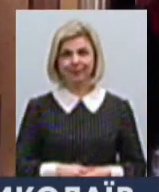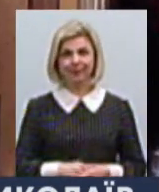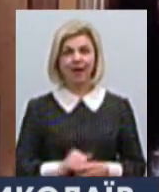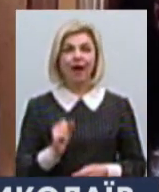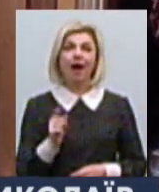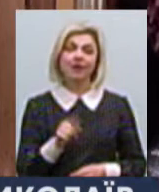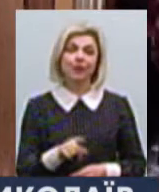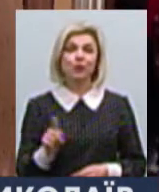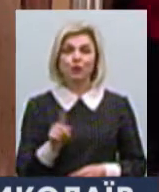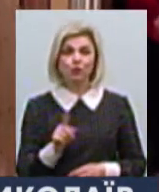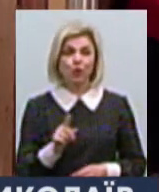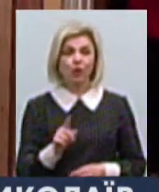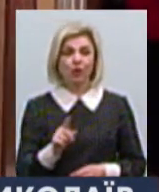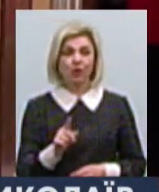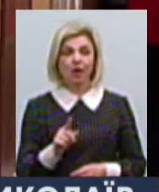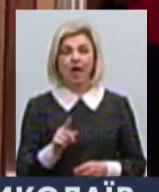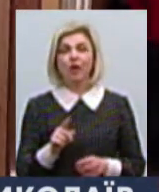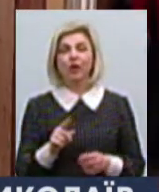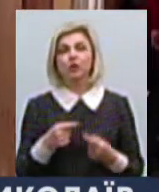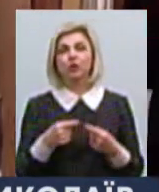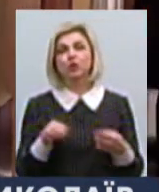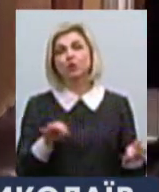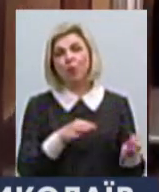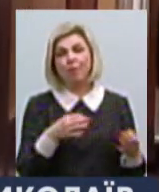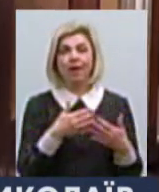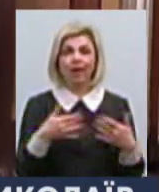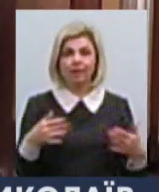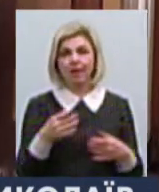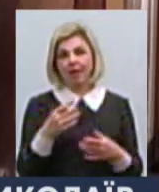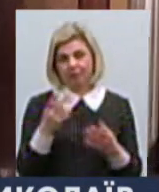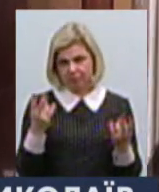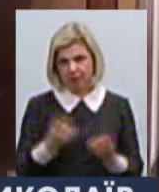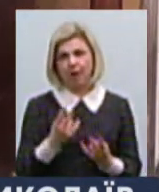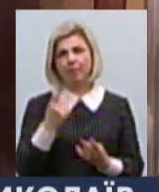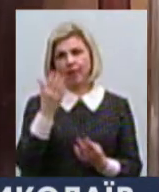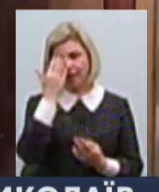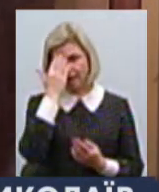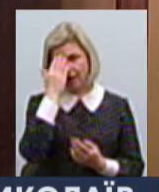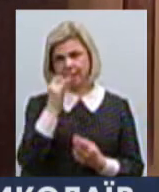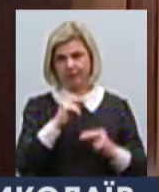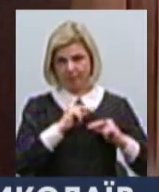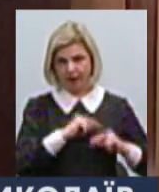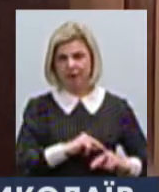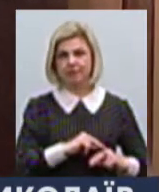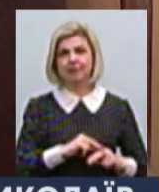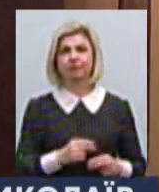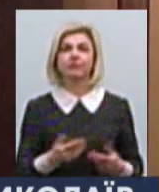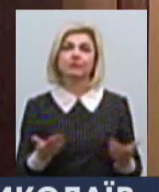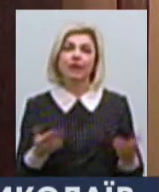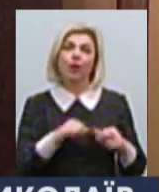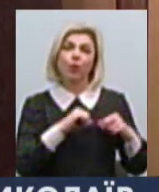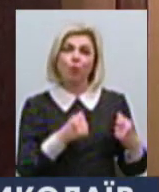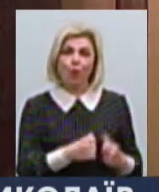що кожен інструмент потребує і таланту, і праці, і